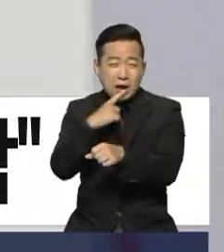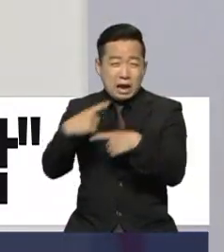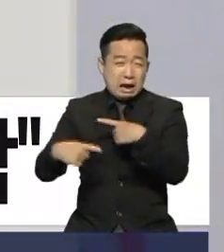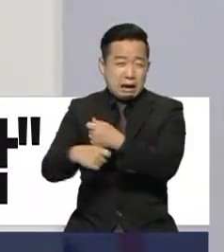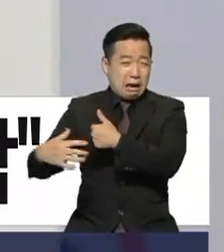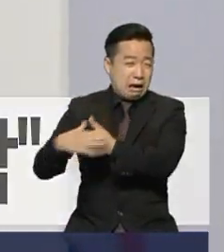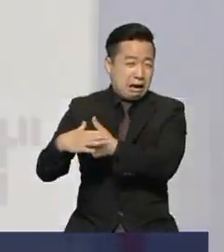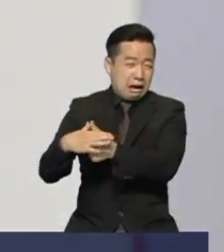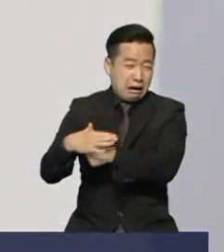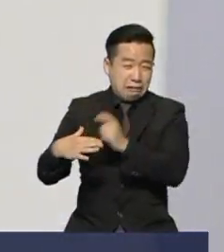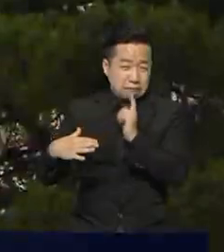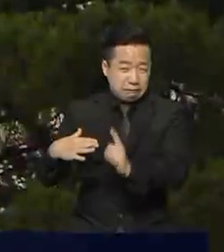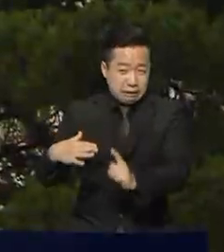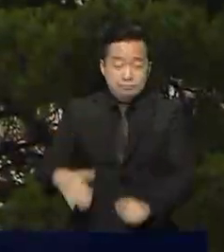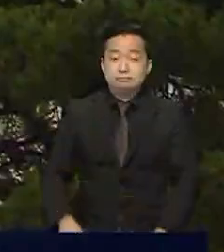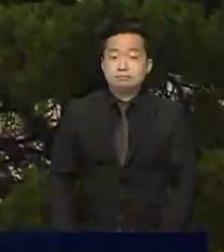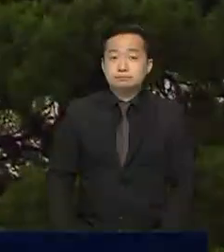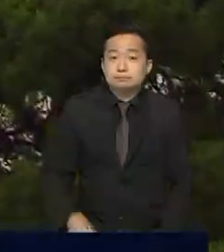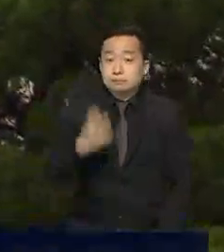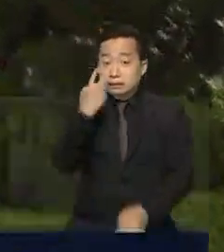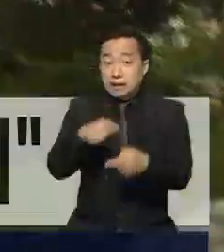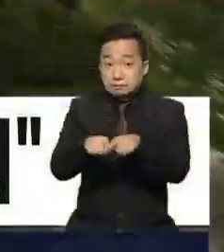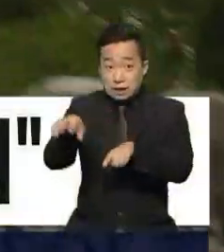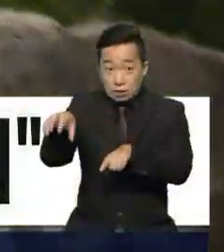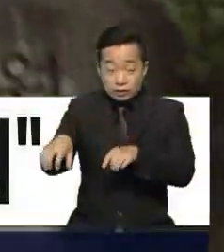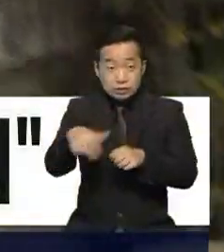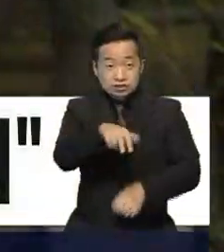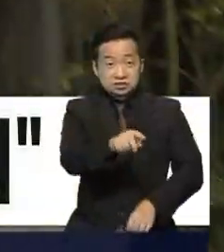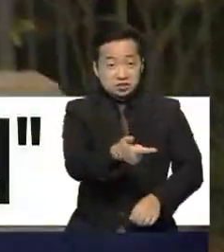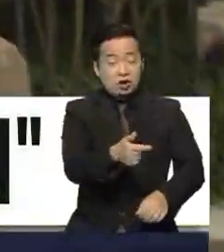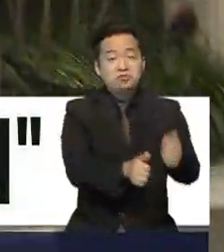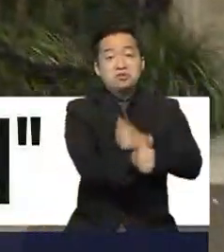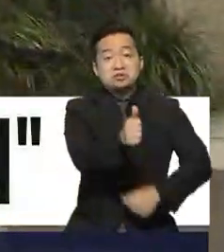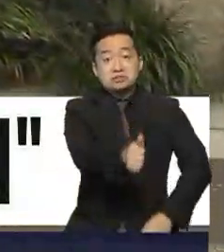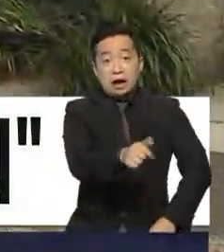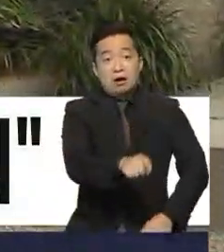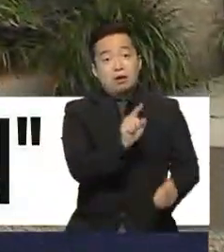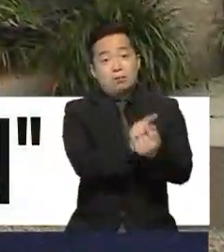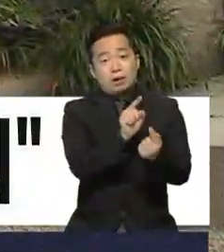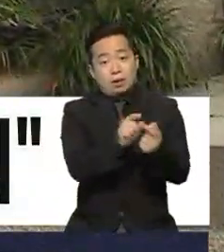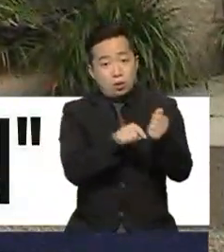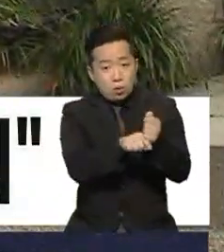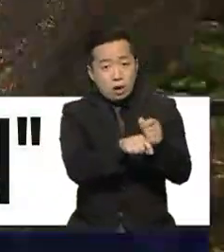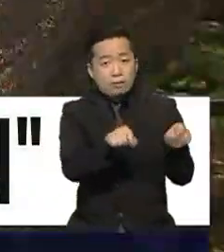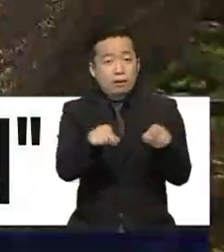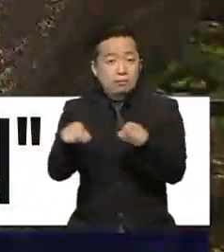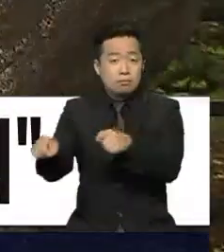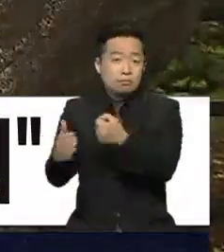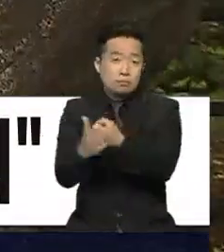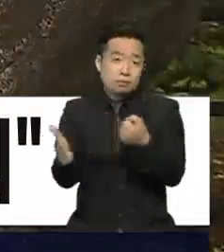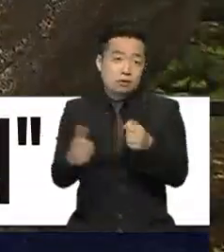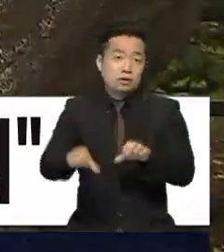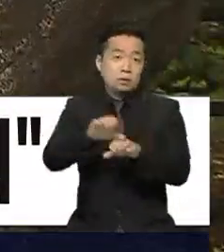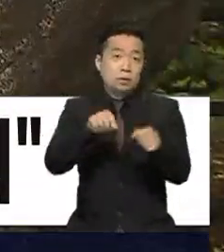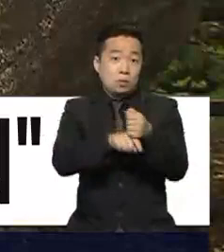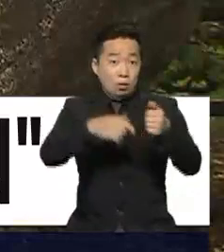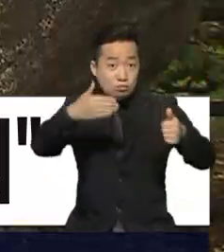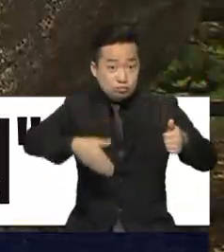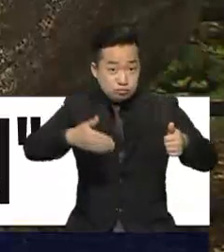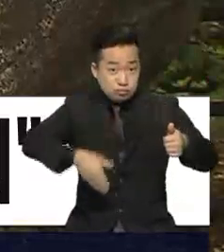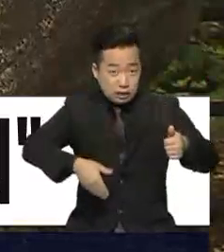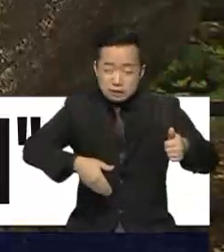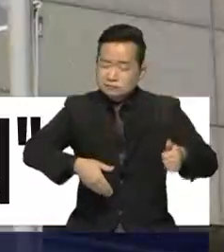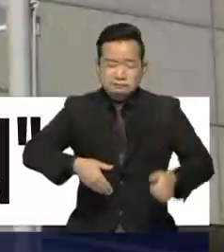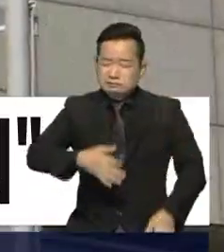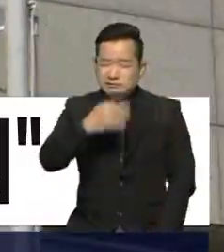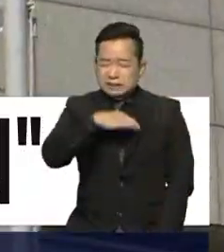세웠습니다. 이에 대해 감사원은 전 위원장이 여러 차례 대면 조사 요청을 미뤄 추가 조사 요청을 해도 실익이